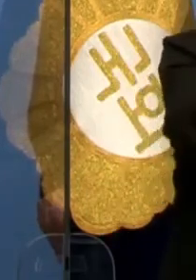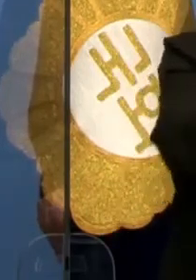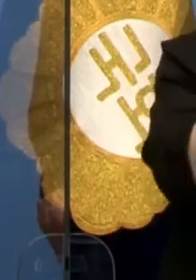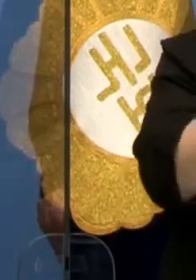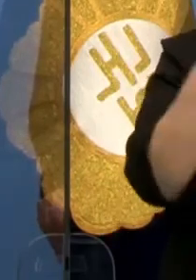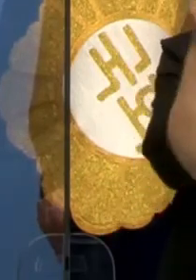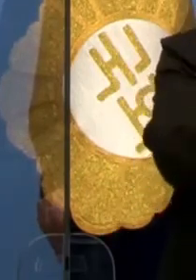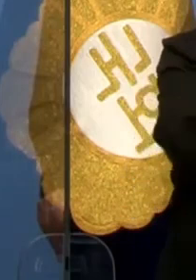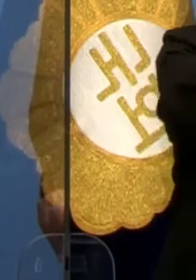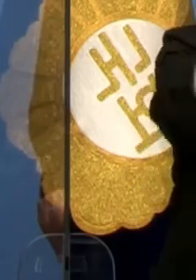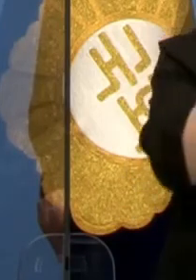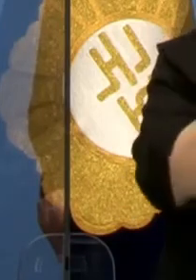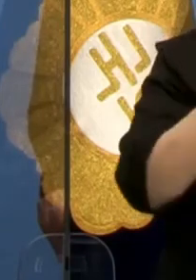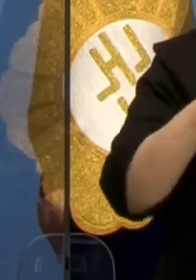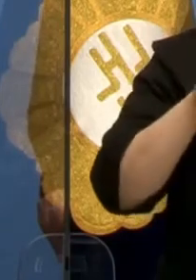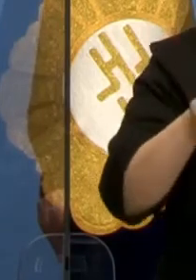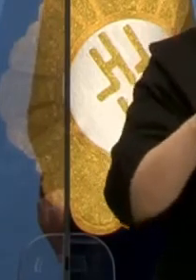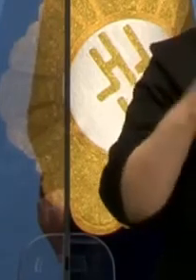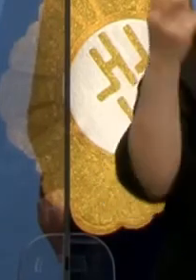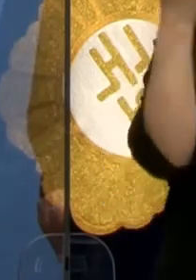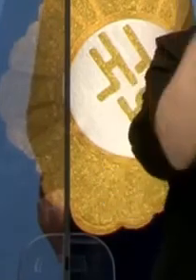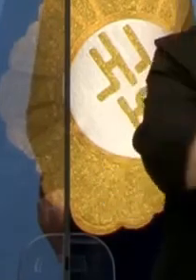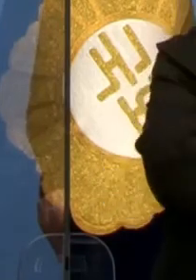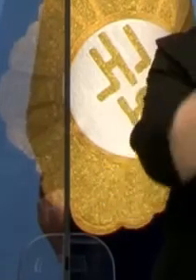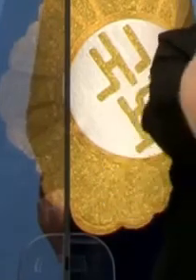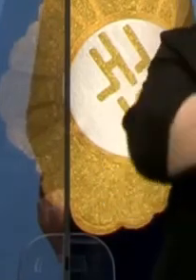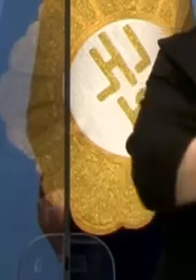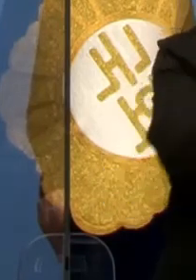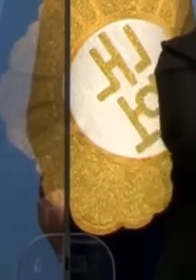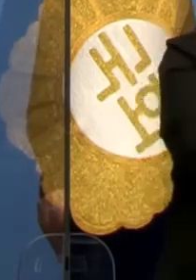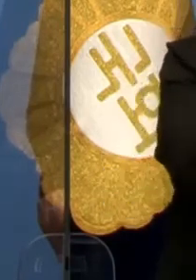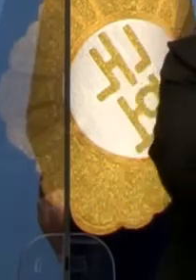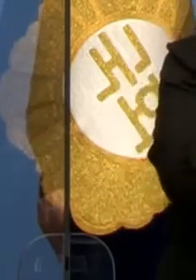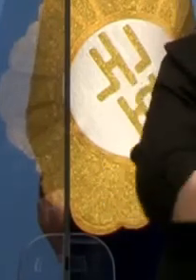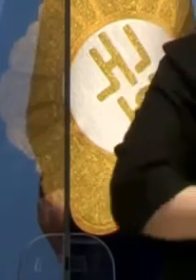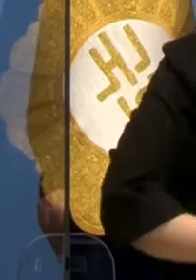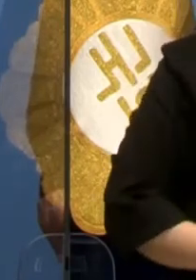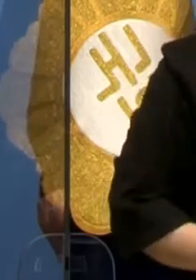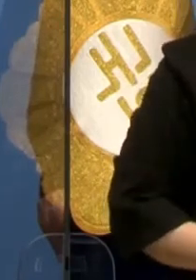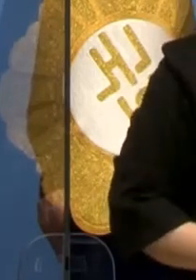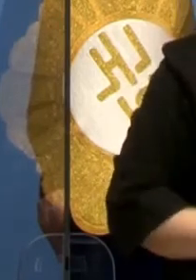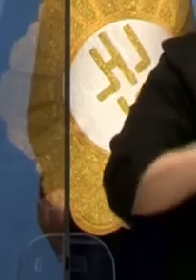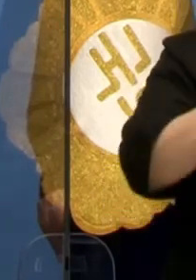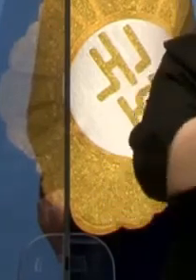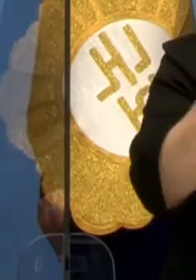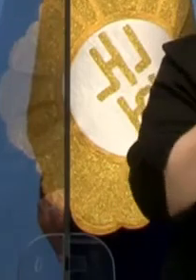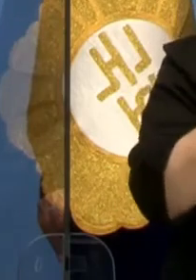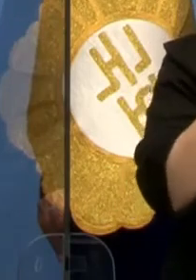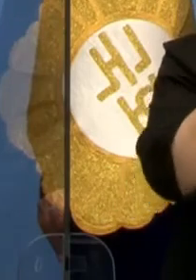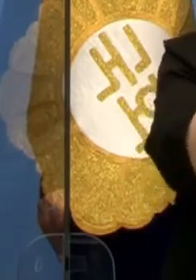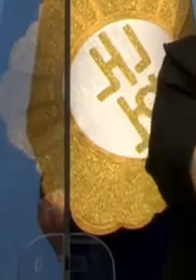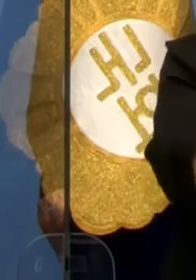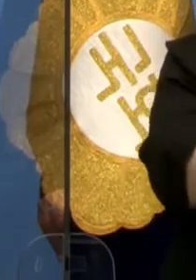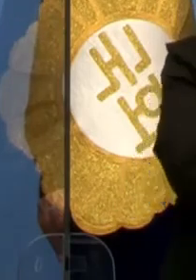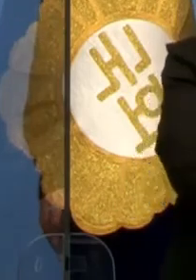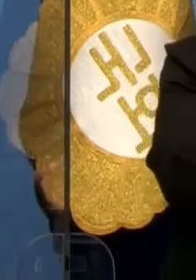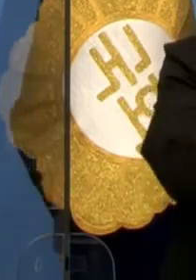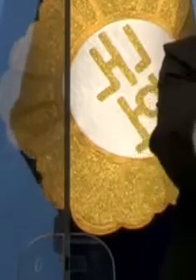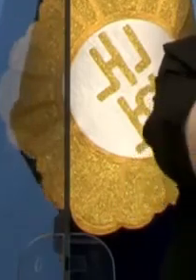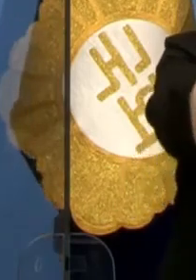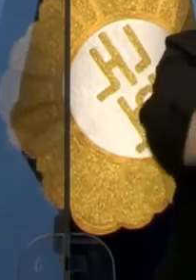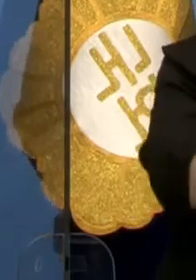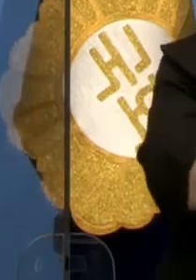특검을 주장할 것이 아니라 즉각 특검을 추진해 주기를 바랍니다. 또한 국민의힘 김웅 의원의 인터뷰에